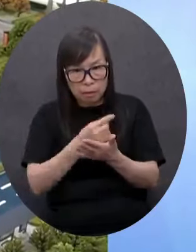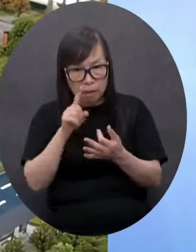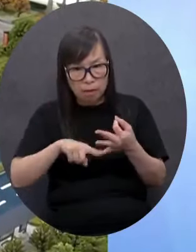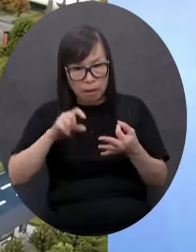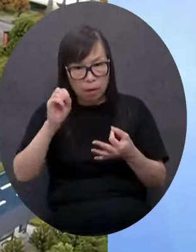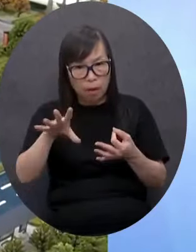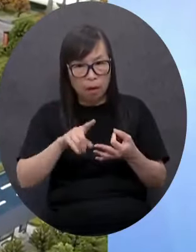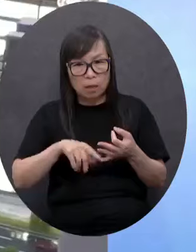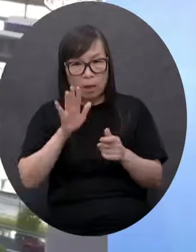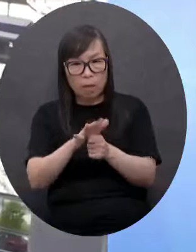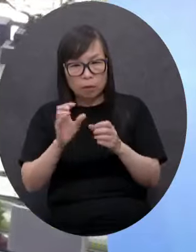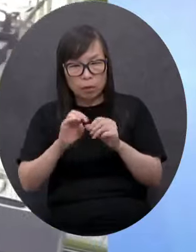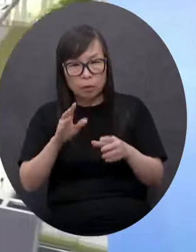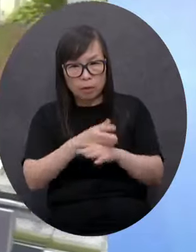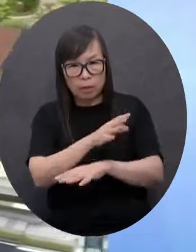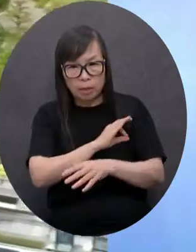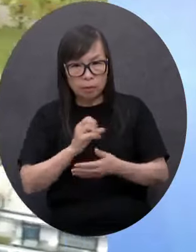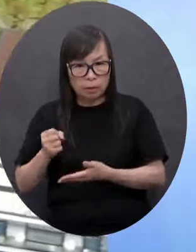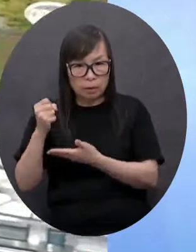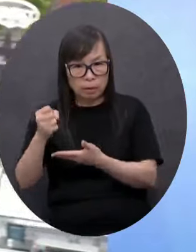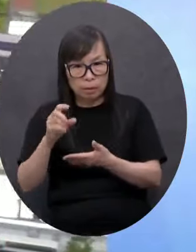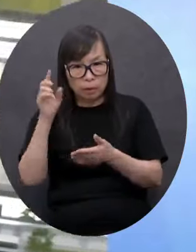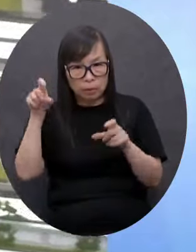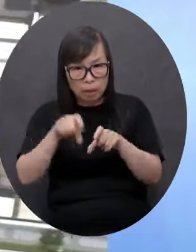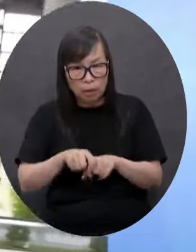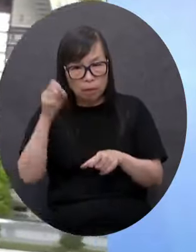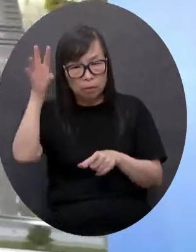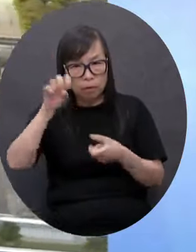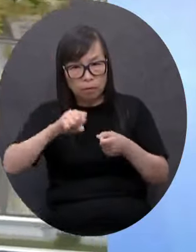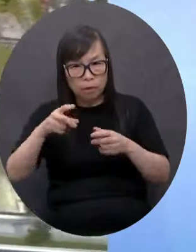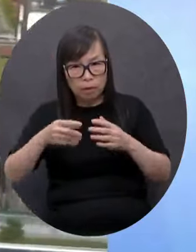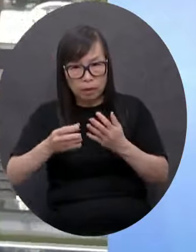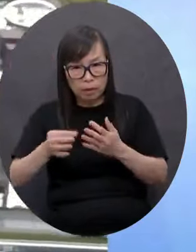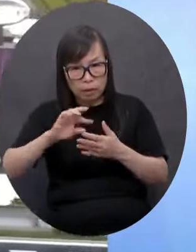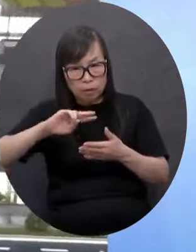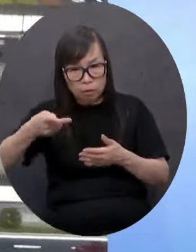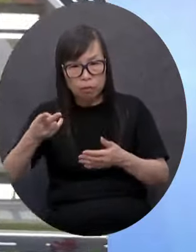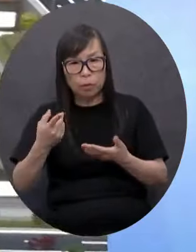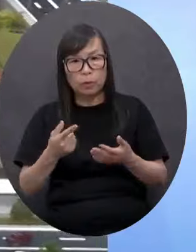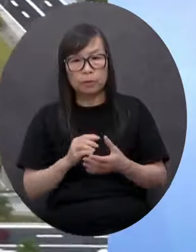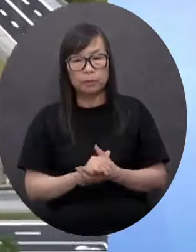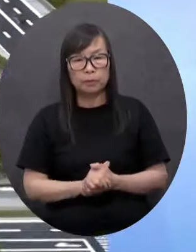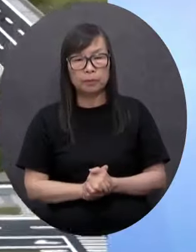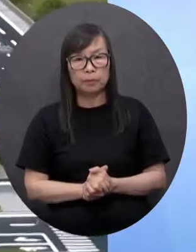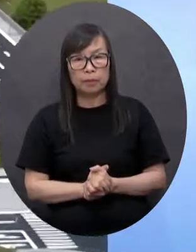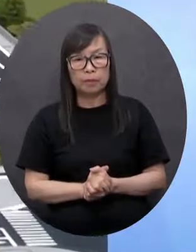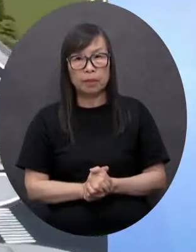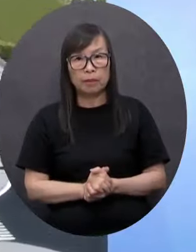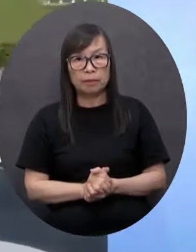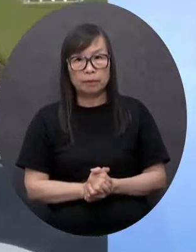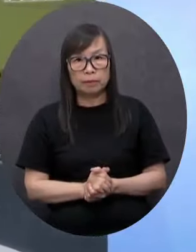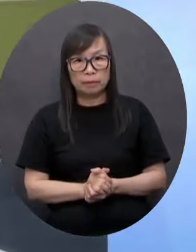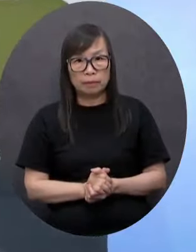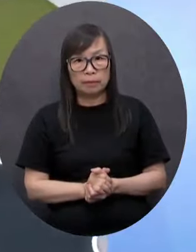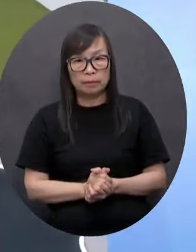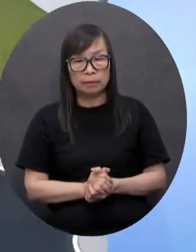认为有助推动社会资本投向创科和成果转换。香港电台记者罗伟浩在深